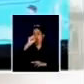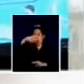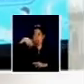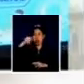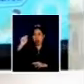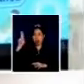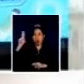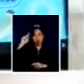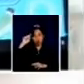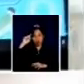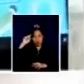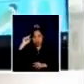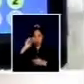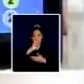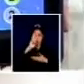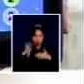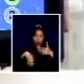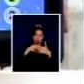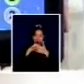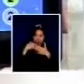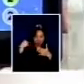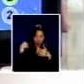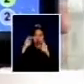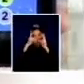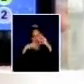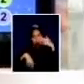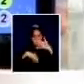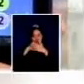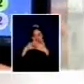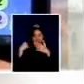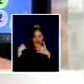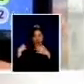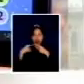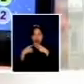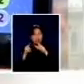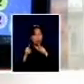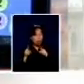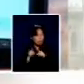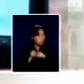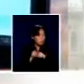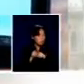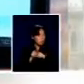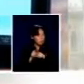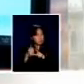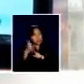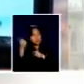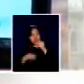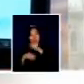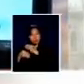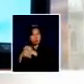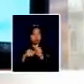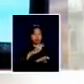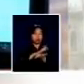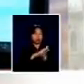เช่นแอปพลิเคชันพื้นฐานเนี่ยแต่คอนเทนต์รองเนี่ยผมจะให้ผู้อำนวยการโรงเรียนเขาไปเลือกแข่งกันเ